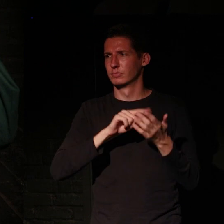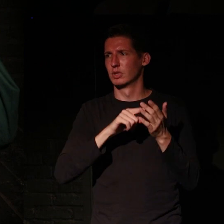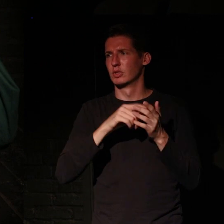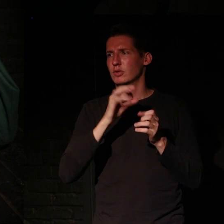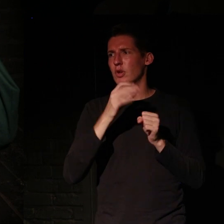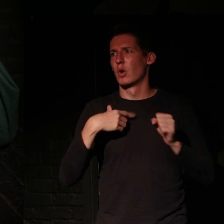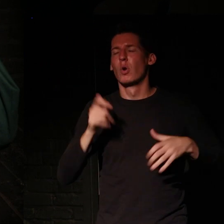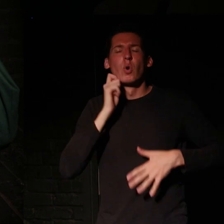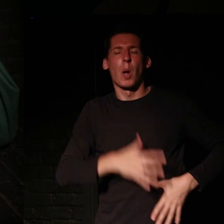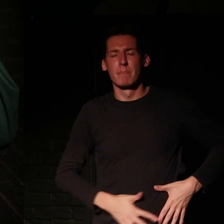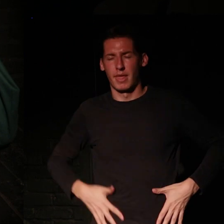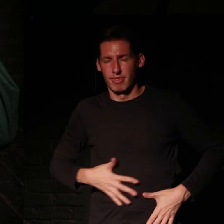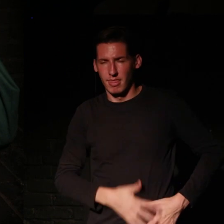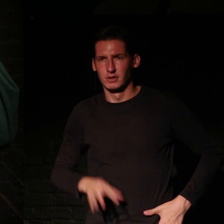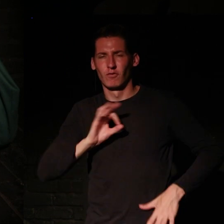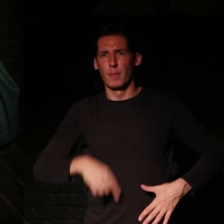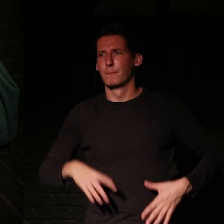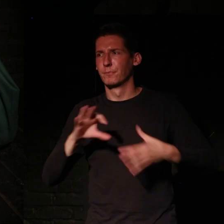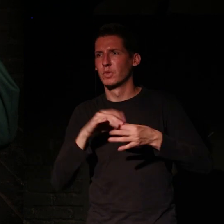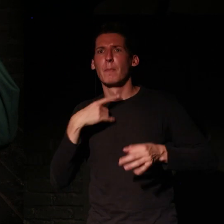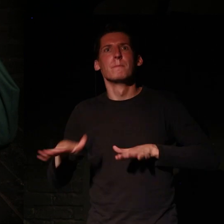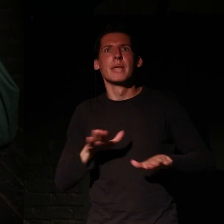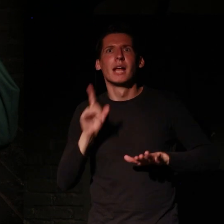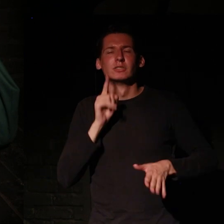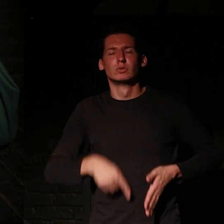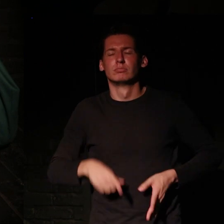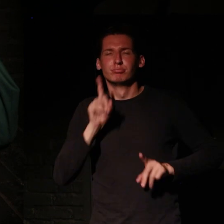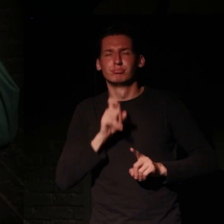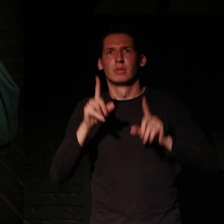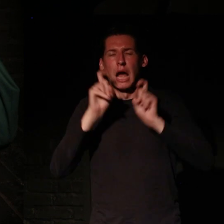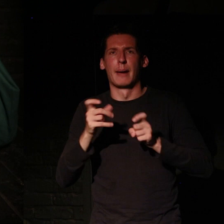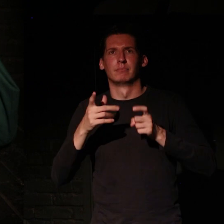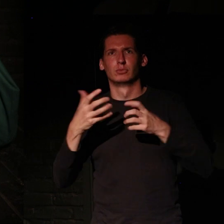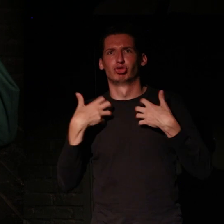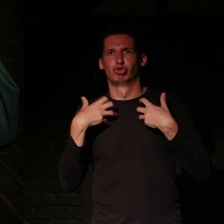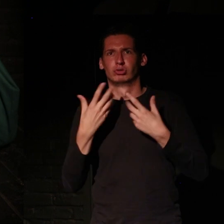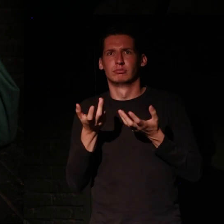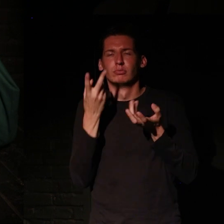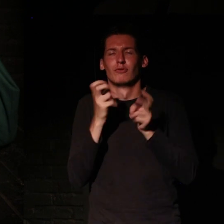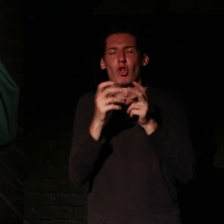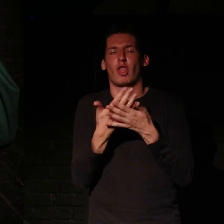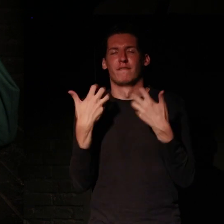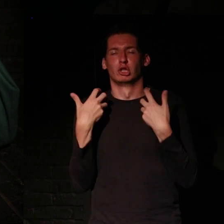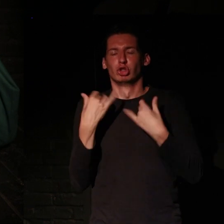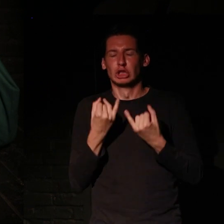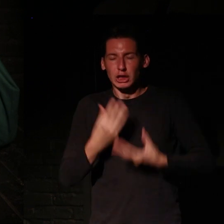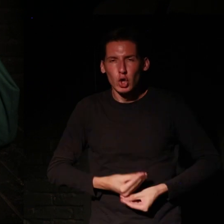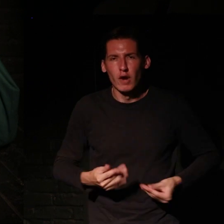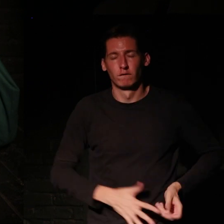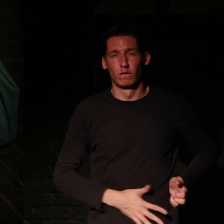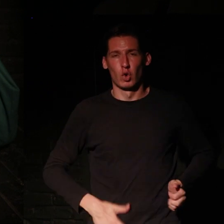macicy. Więc tak do miejsca, gdzie nosi się dziecko, gdzie dziecko się rozwija.